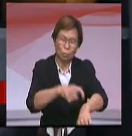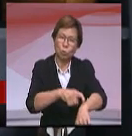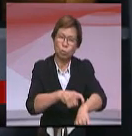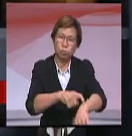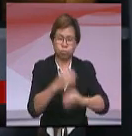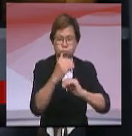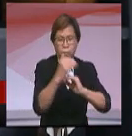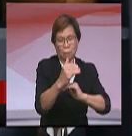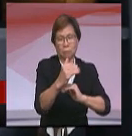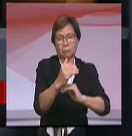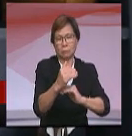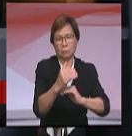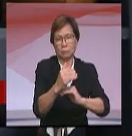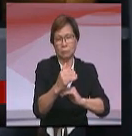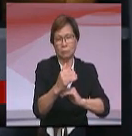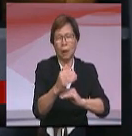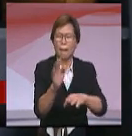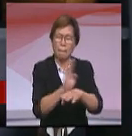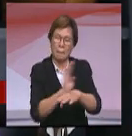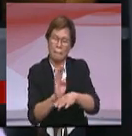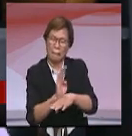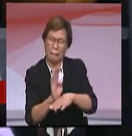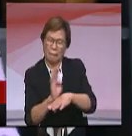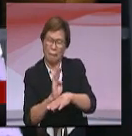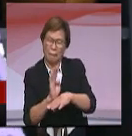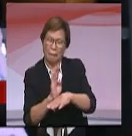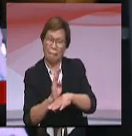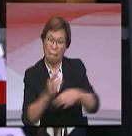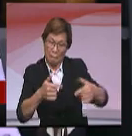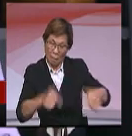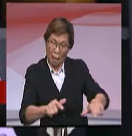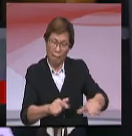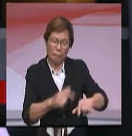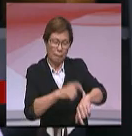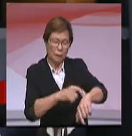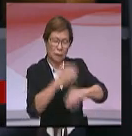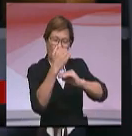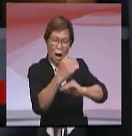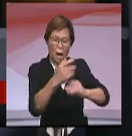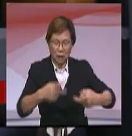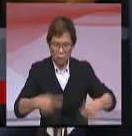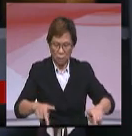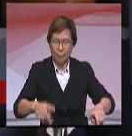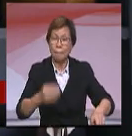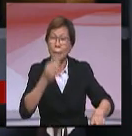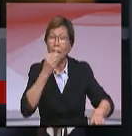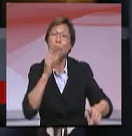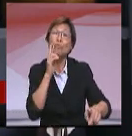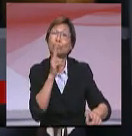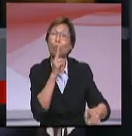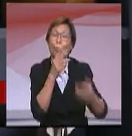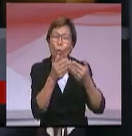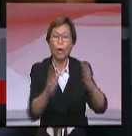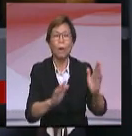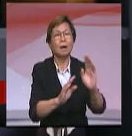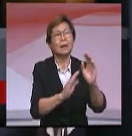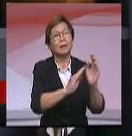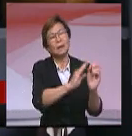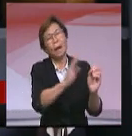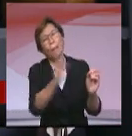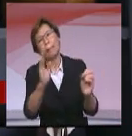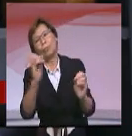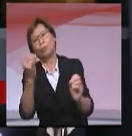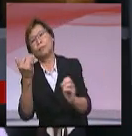waktu-waktu terhad dari segi perniagaan yang dibenarkan. Kedai makan mula dibuka sehingga pukul 6 saja.